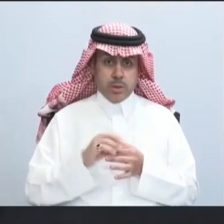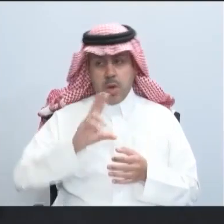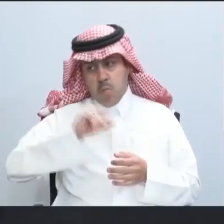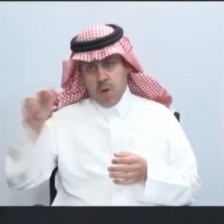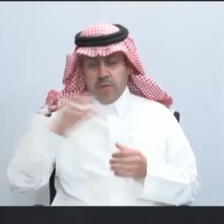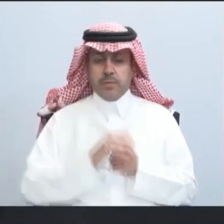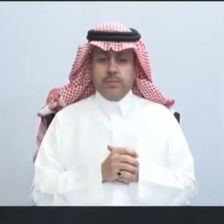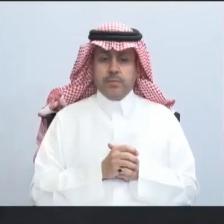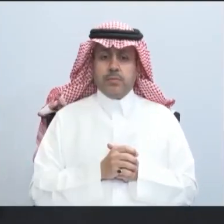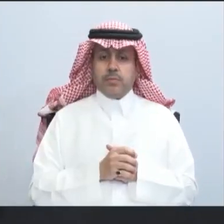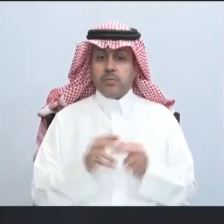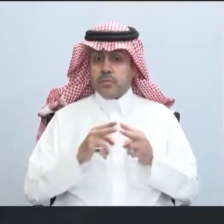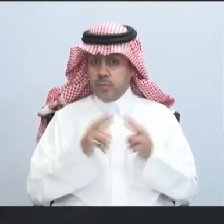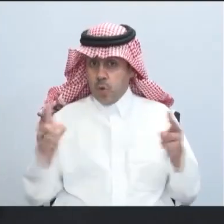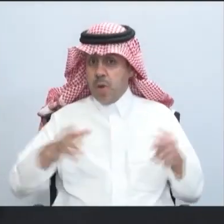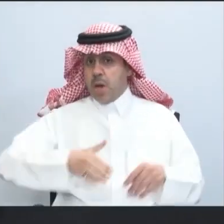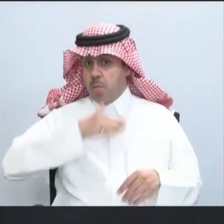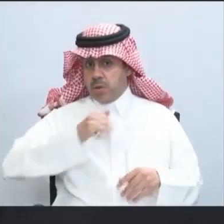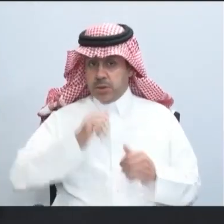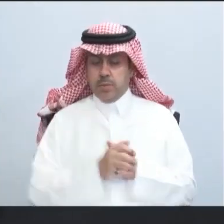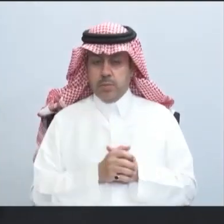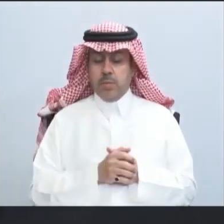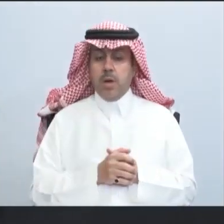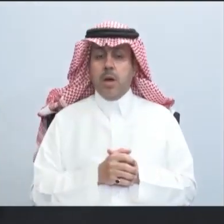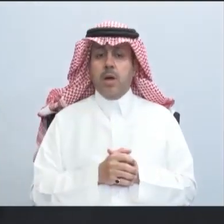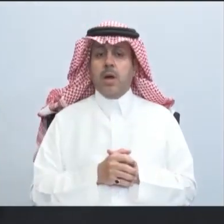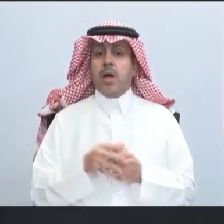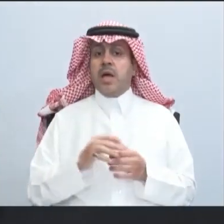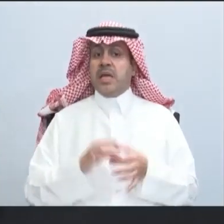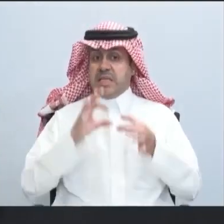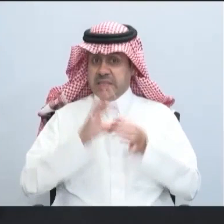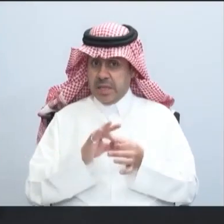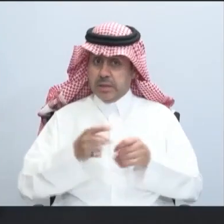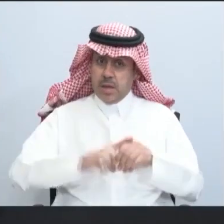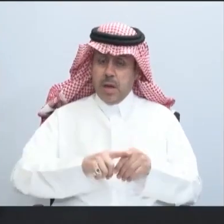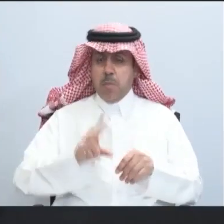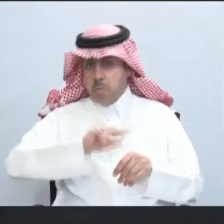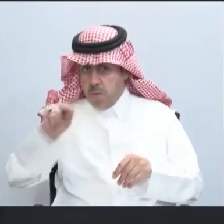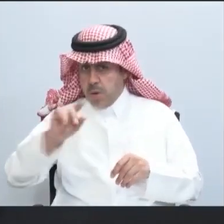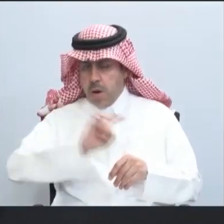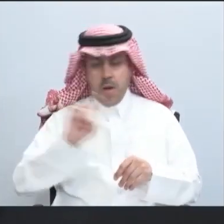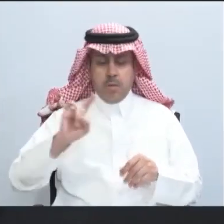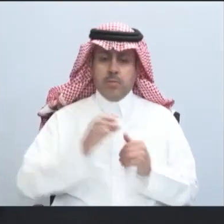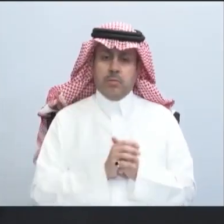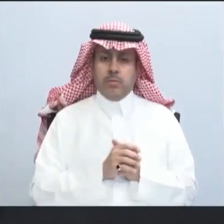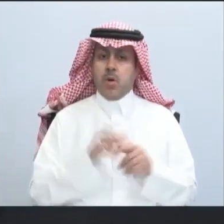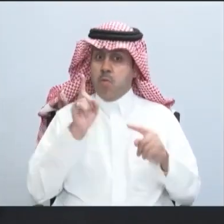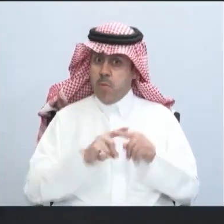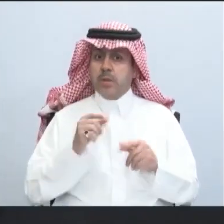الصلاه والسلام في ذلكم الحديث ان صله الرحم ليست هي مكافئه انما هي